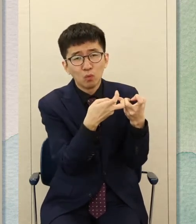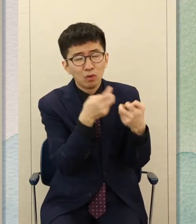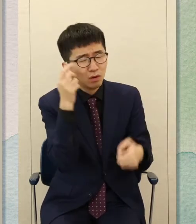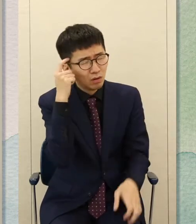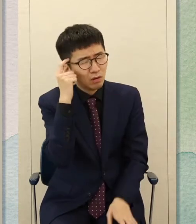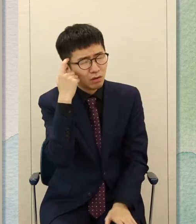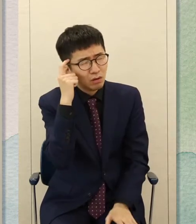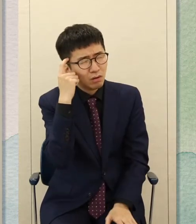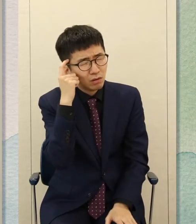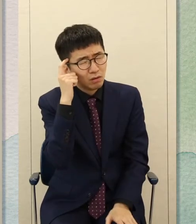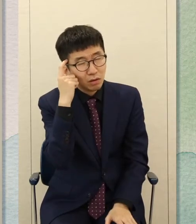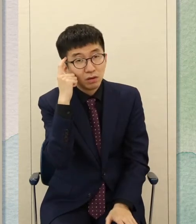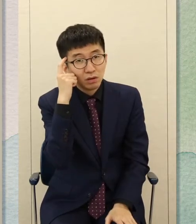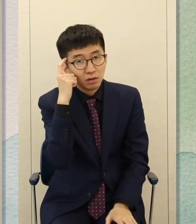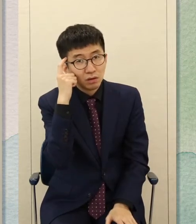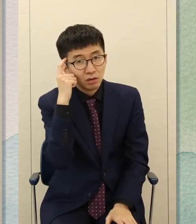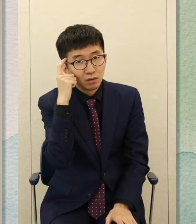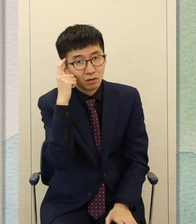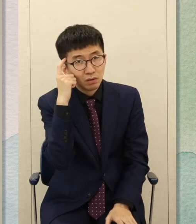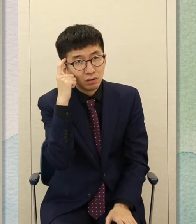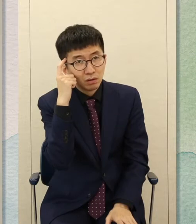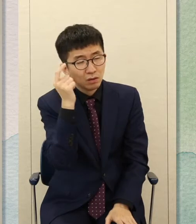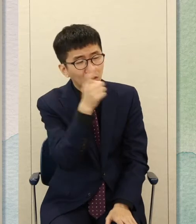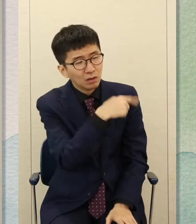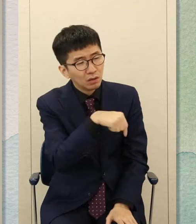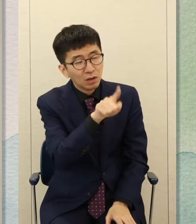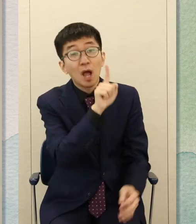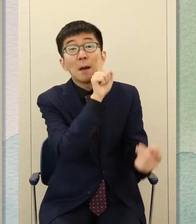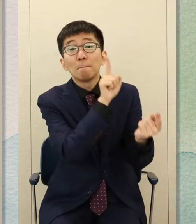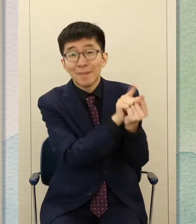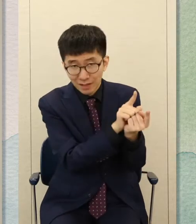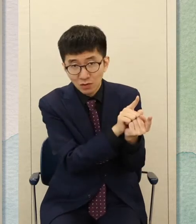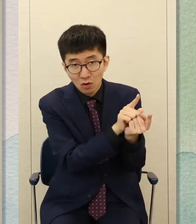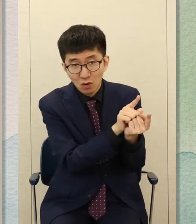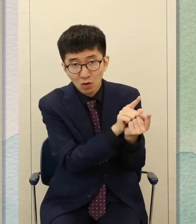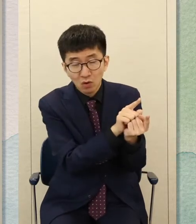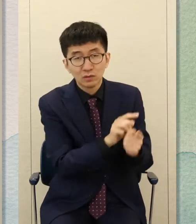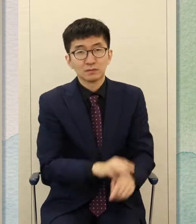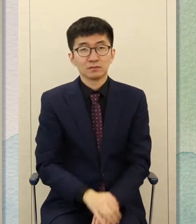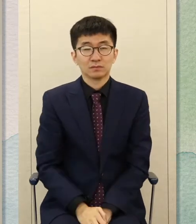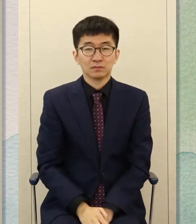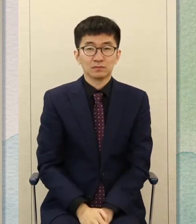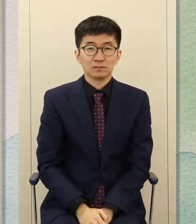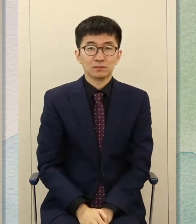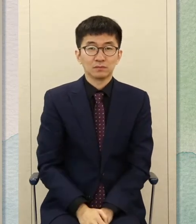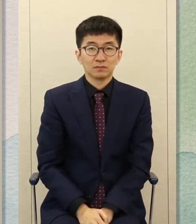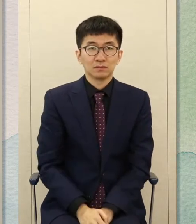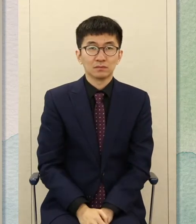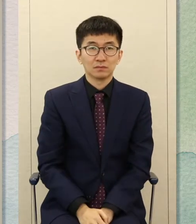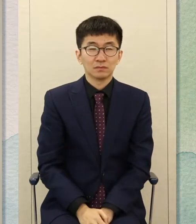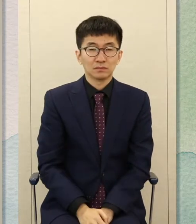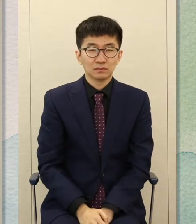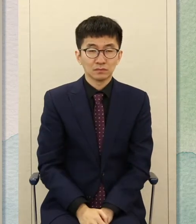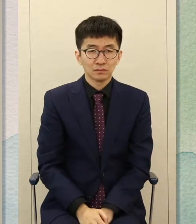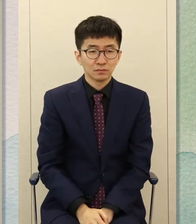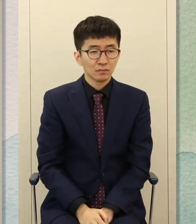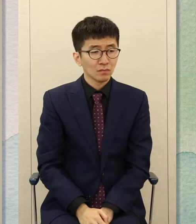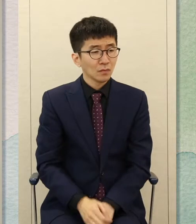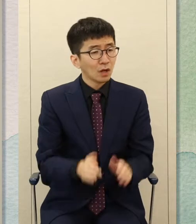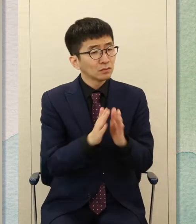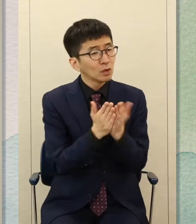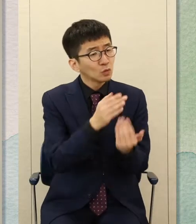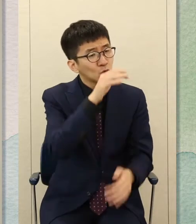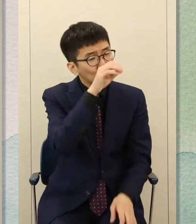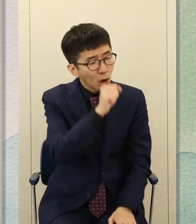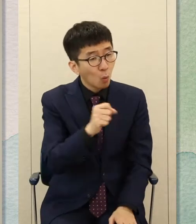거예요. 그래서 그분들을 좀 만나서 그분들이 왜 책을 이렇게 좋아하게 됐고, 왜 아직도